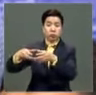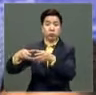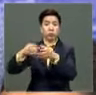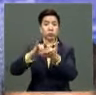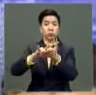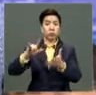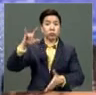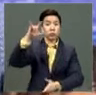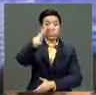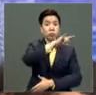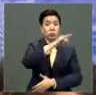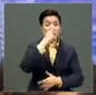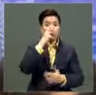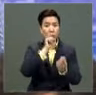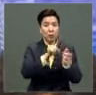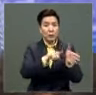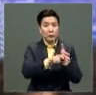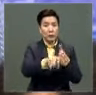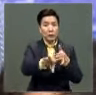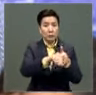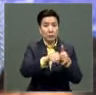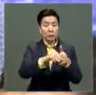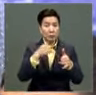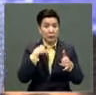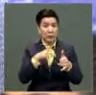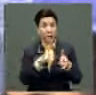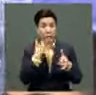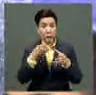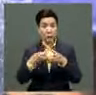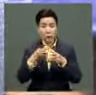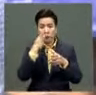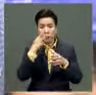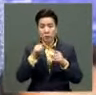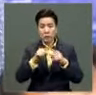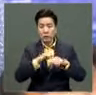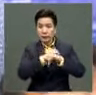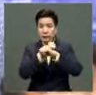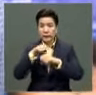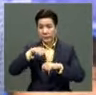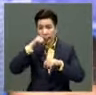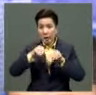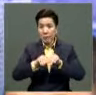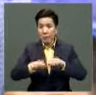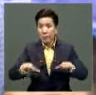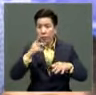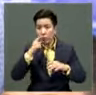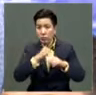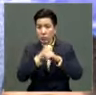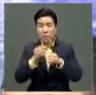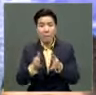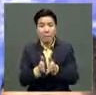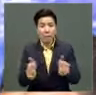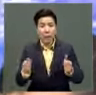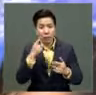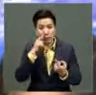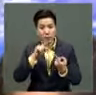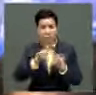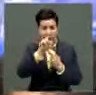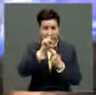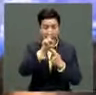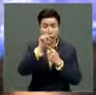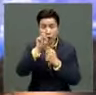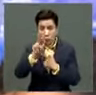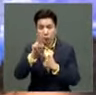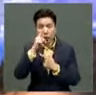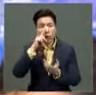ยจะมีการตรวจแล้วพบเชื้อแล้วจำเป็นต้องขยายวงในเรื่องของการตรวจเชื้อในประเทศไทยเพิ่มขึ้นหรือไม่ครับอีกคำถามนึงครับคุณหมอมี